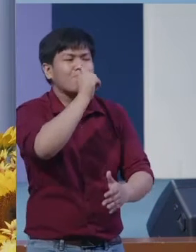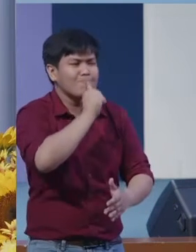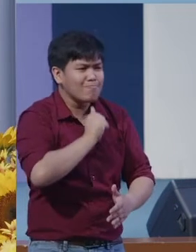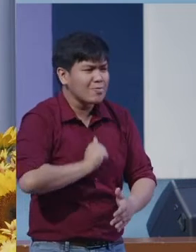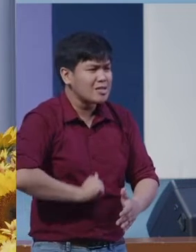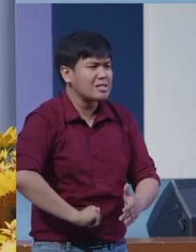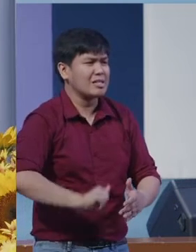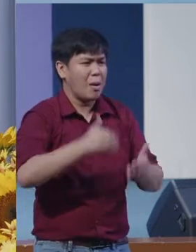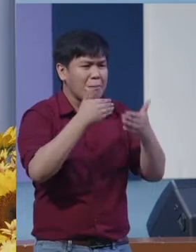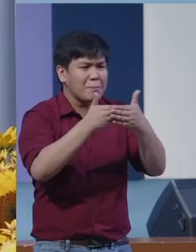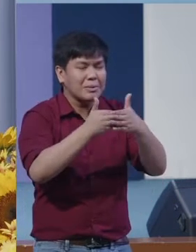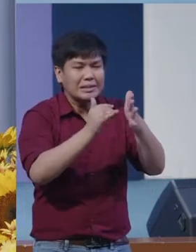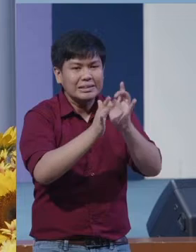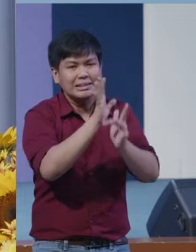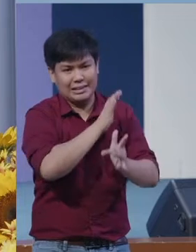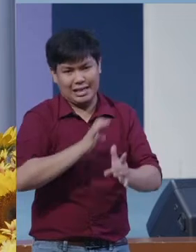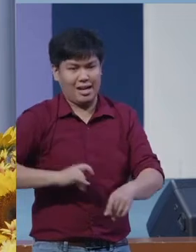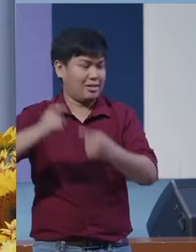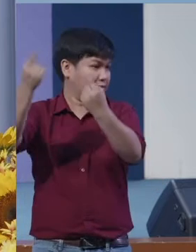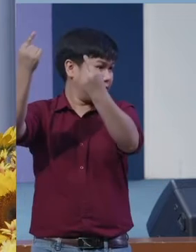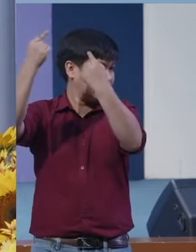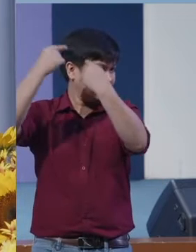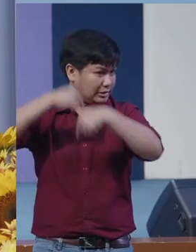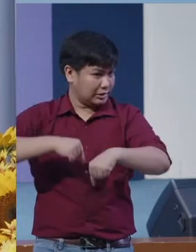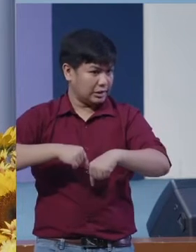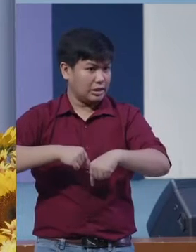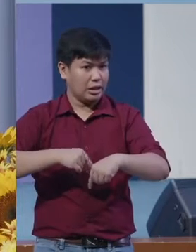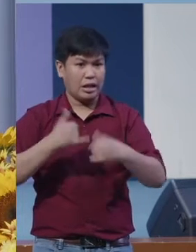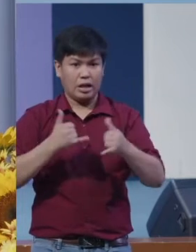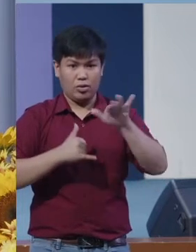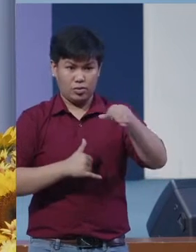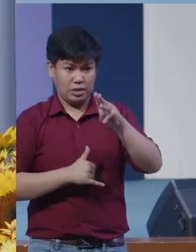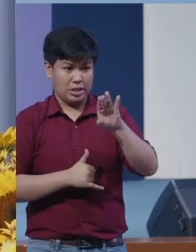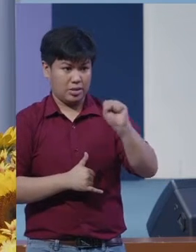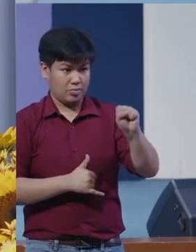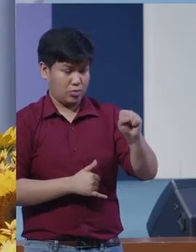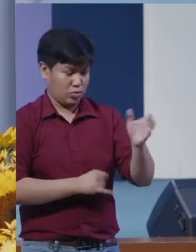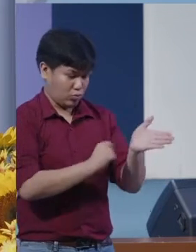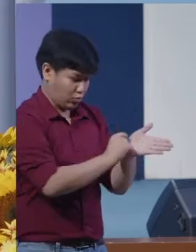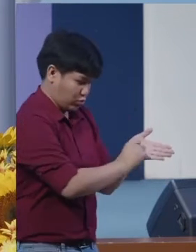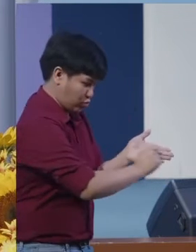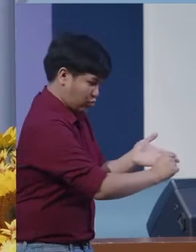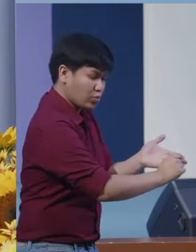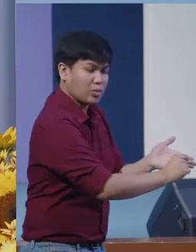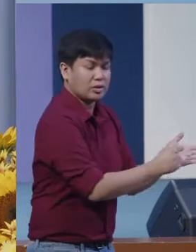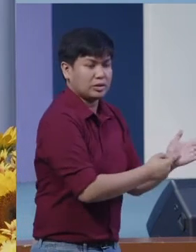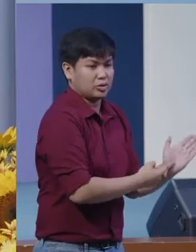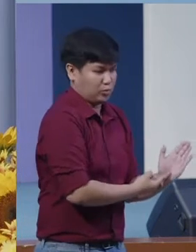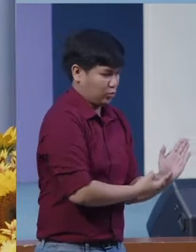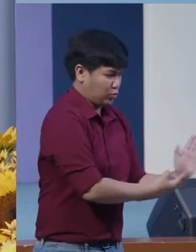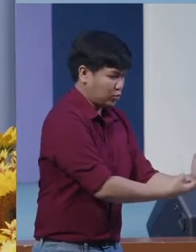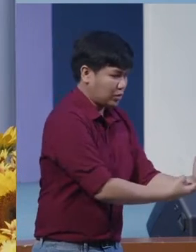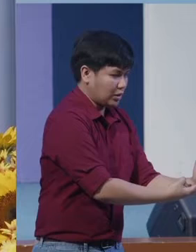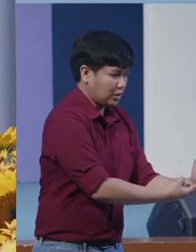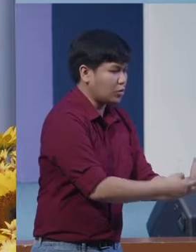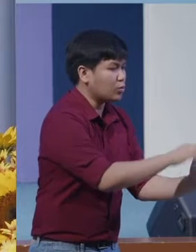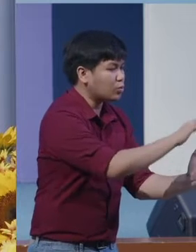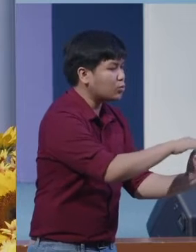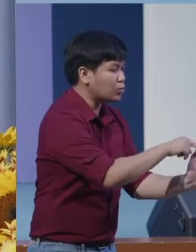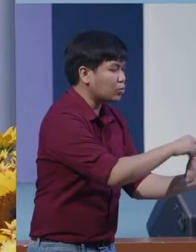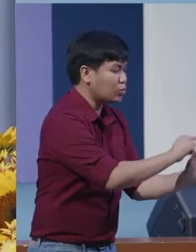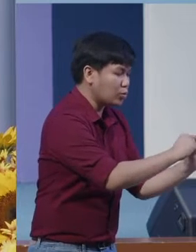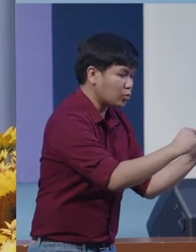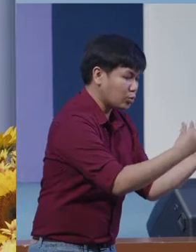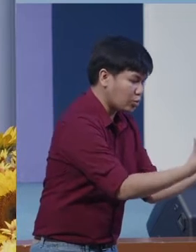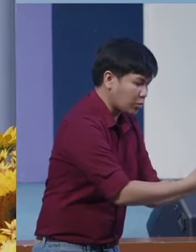Lord. Alam natin na yung mga sinusulatan ni James are the Jews of the dispersion, sabi niya sa chapter 1,